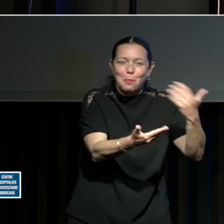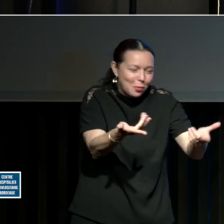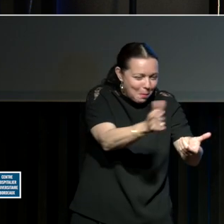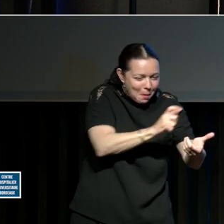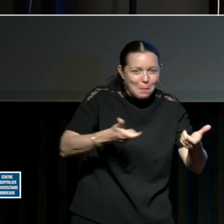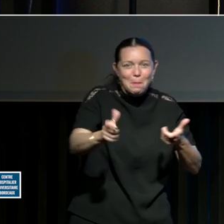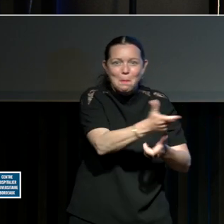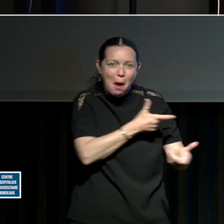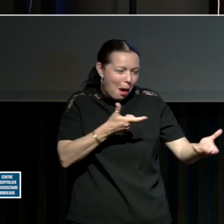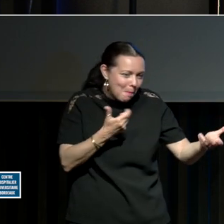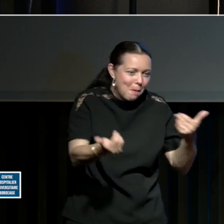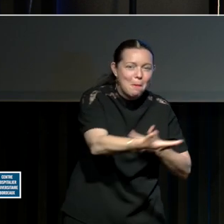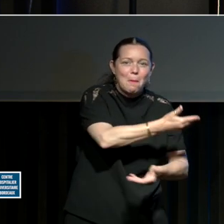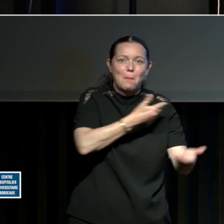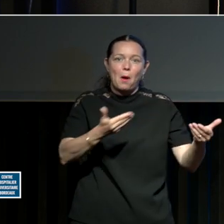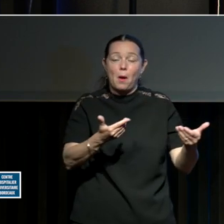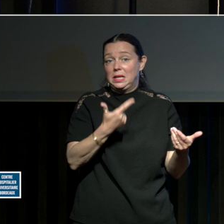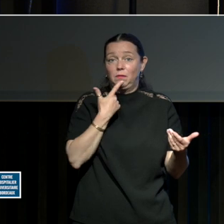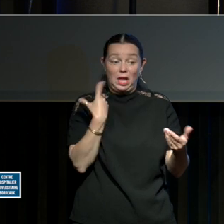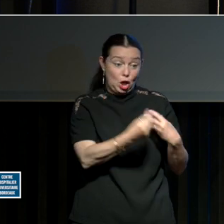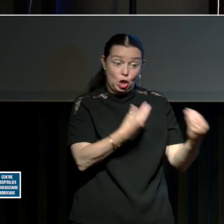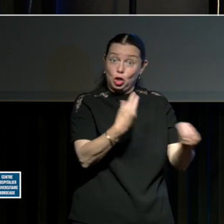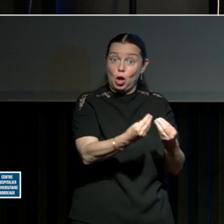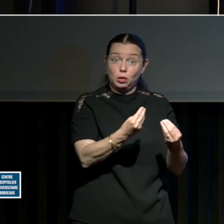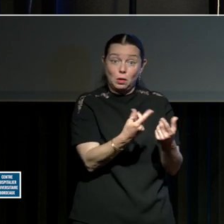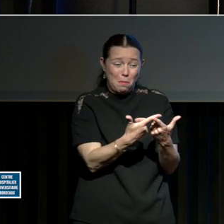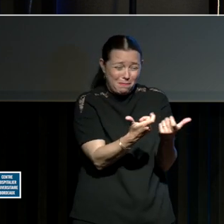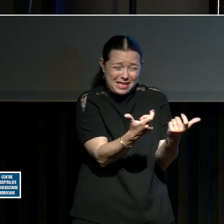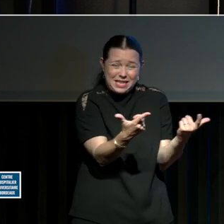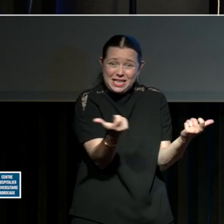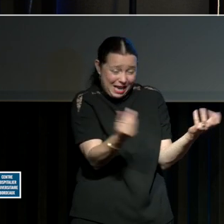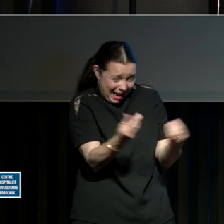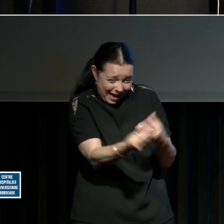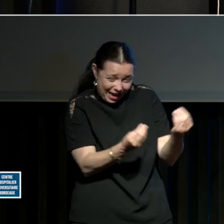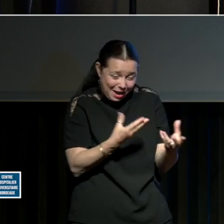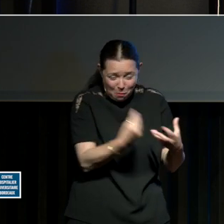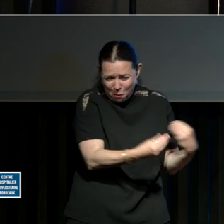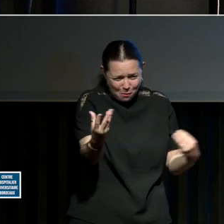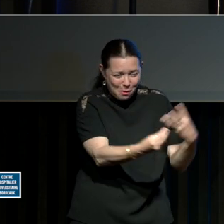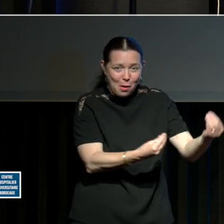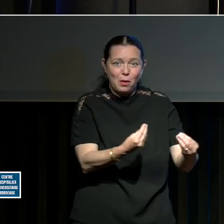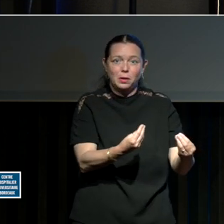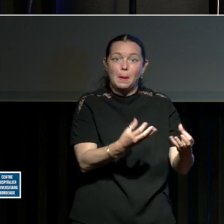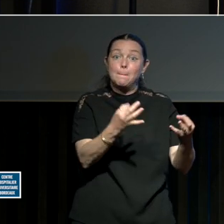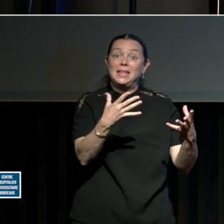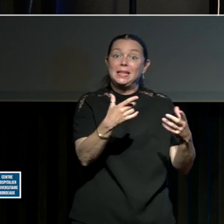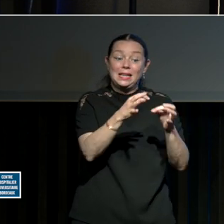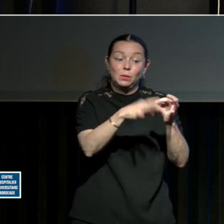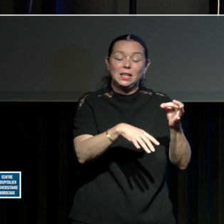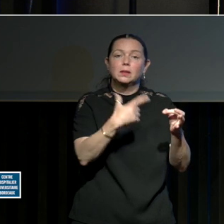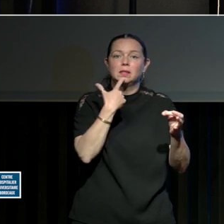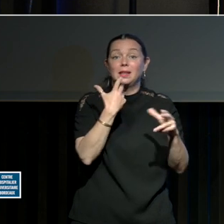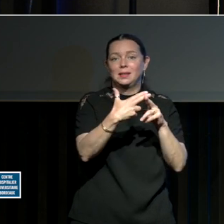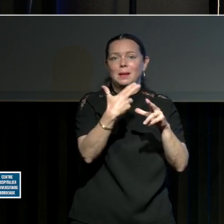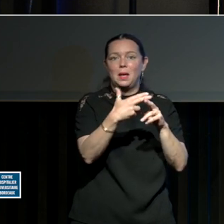les stimulations, en diversifiant finalement les sources de gratification, vont être plutôt des effets protecteurs, c'est-à-dire que